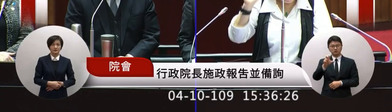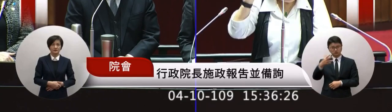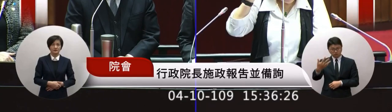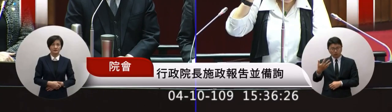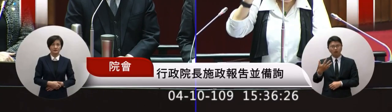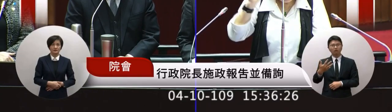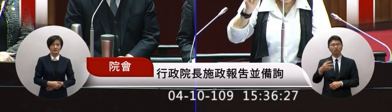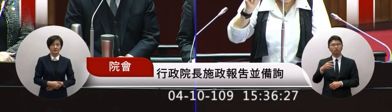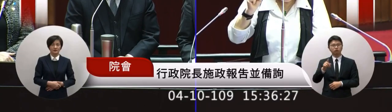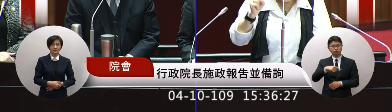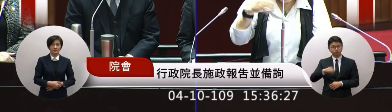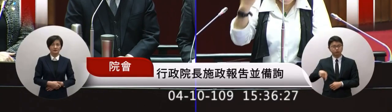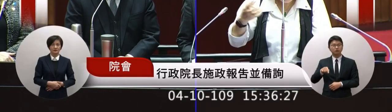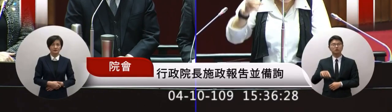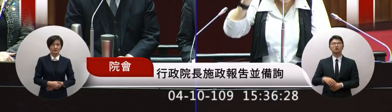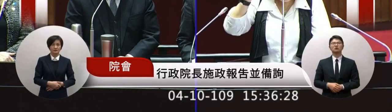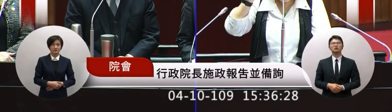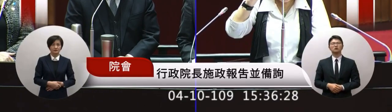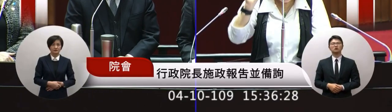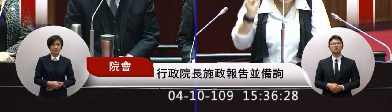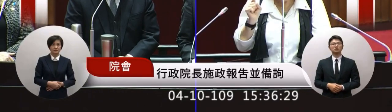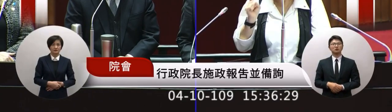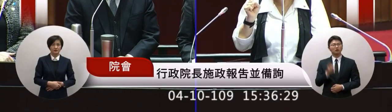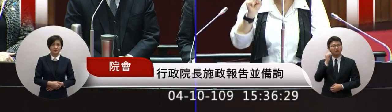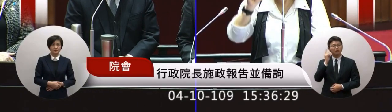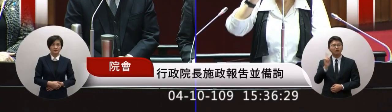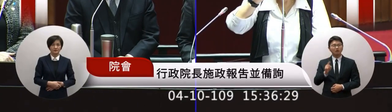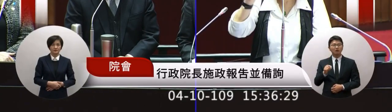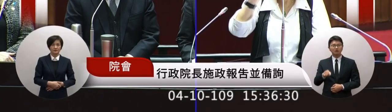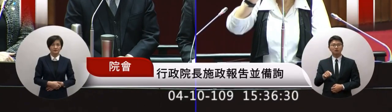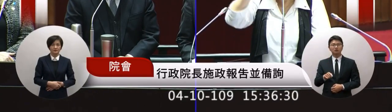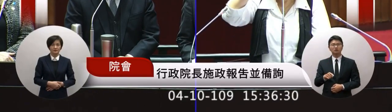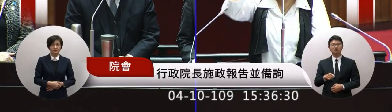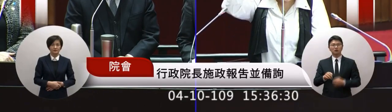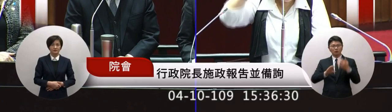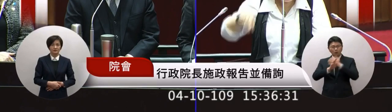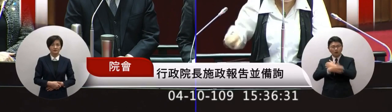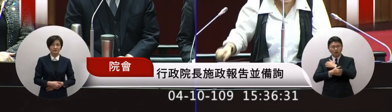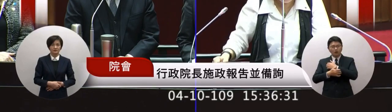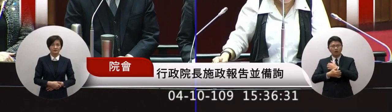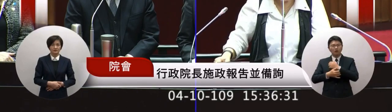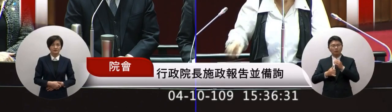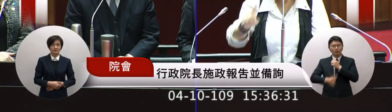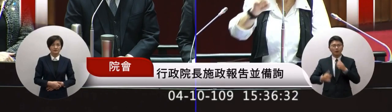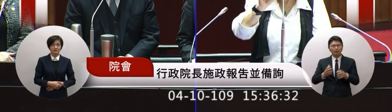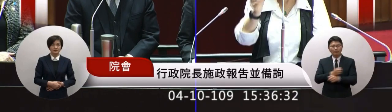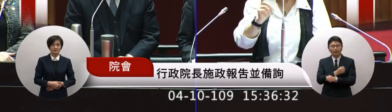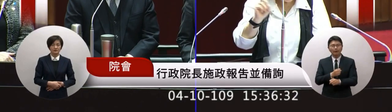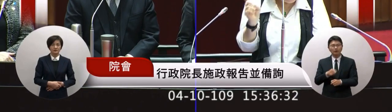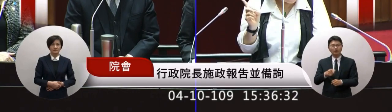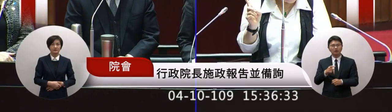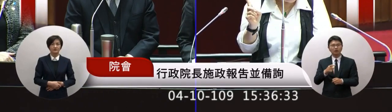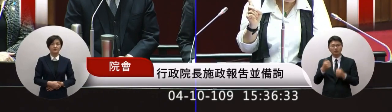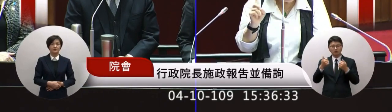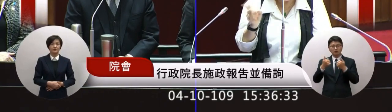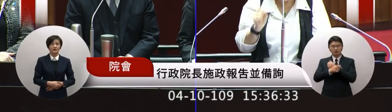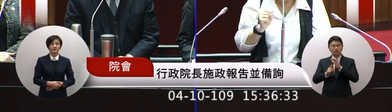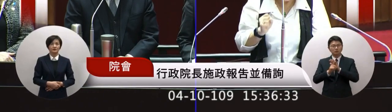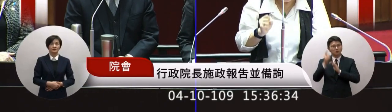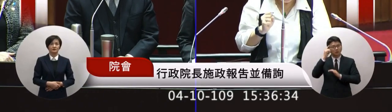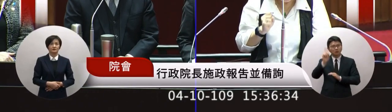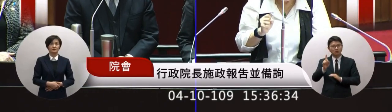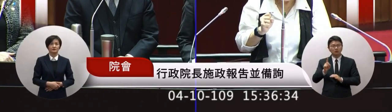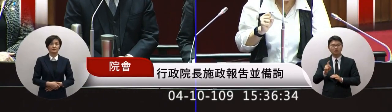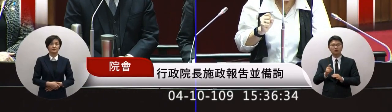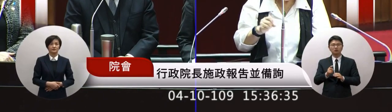27,278个哈，所以我们看到其实失联移工的这个数据一直居高不下哈，这是代表着另外一个市场